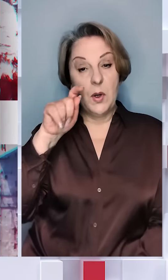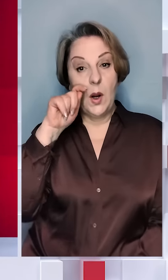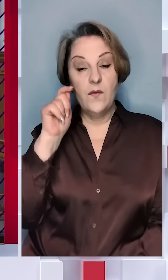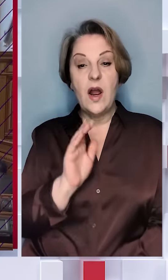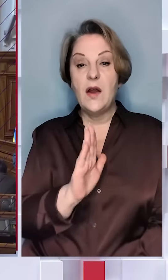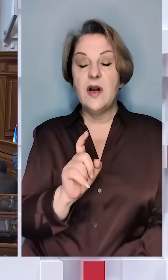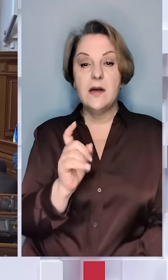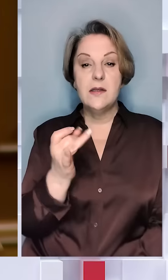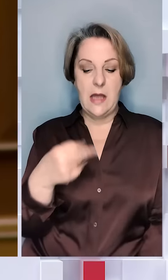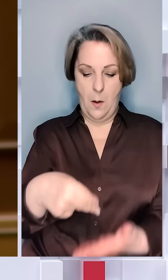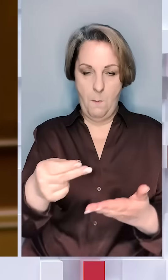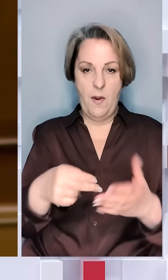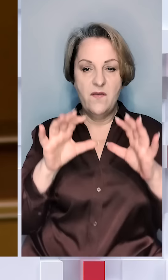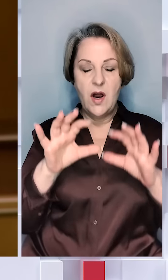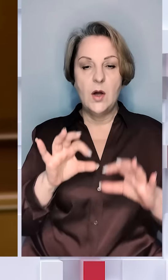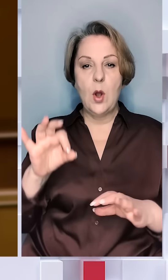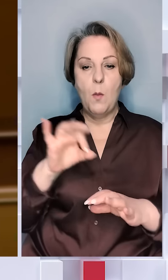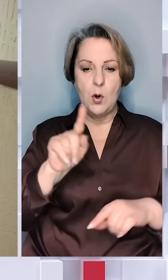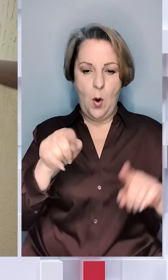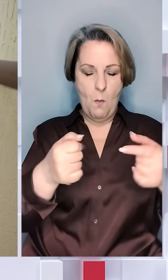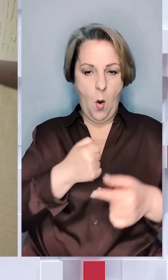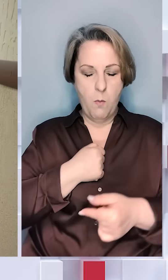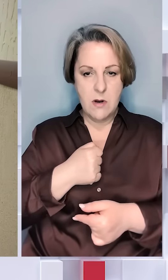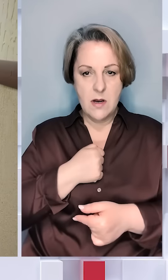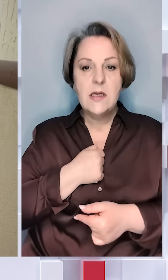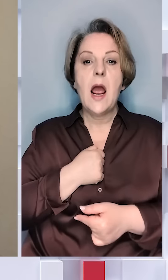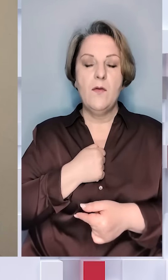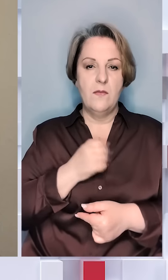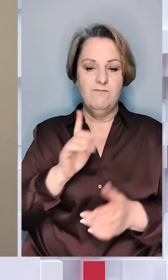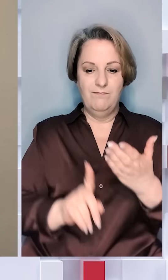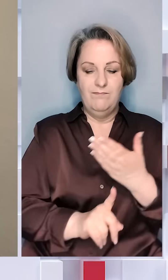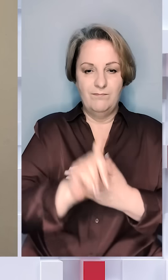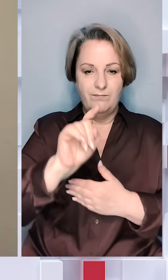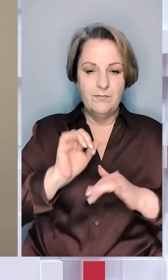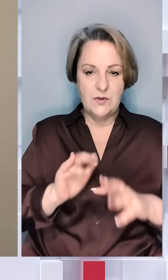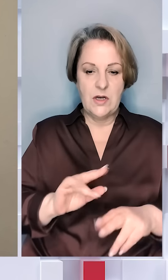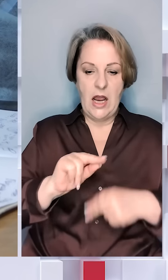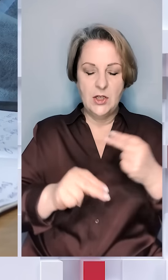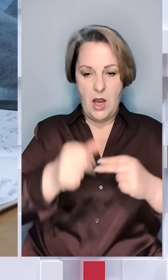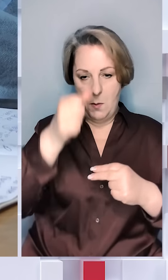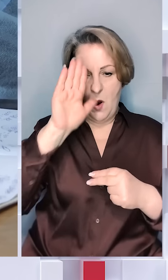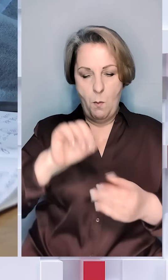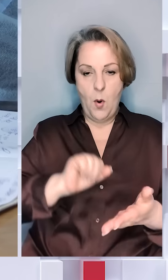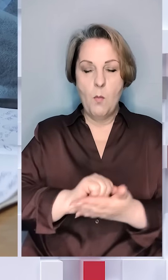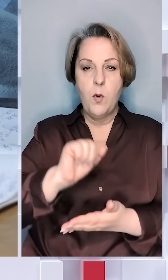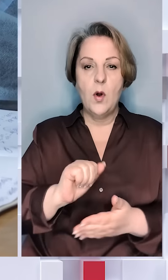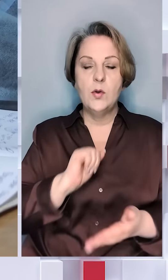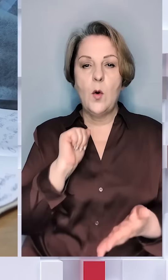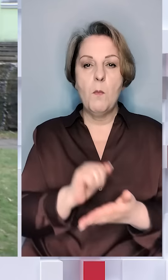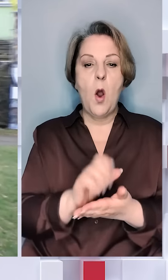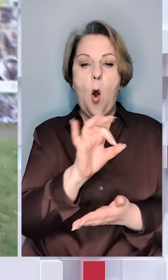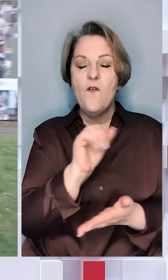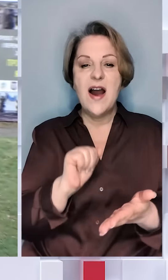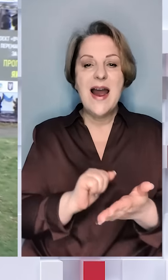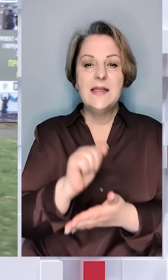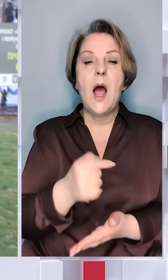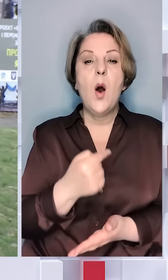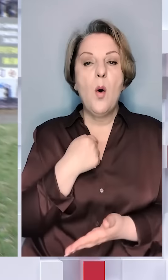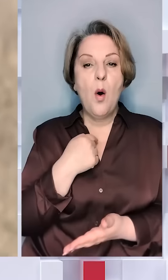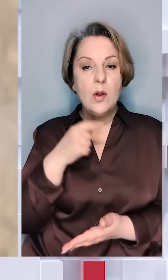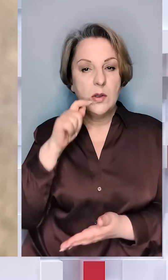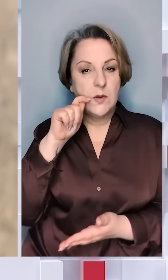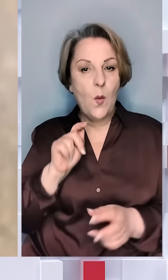Президент України Володимир Зеленський підписав закон про мобілізацію. Він набуде чинності через місяць після публікації документа в офіційному виданні